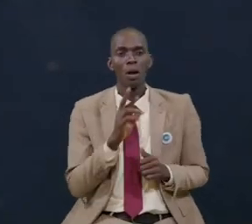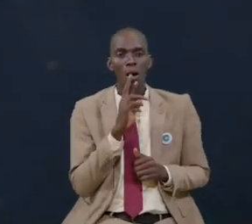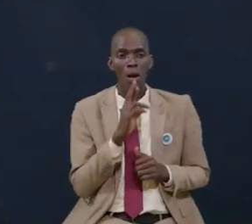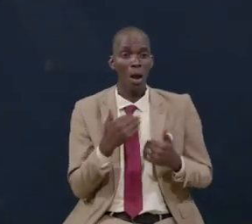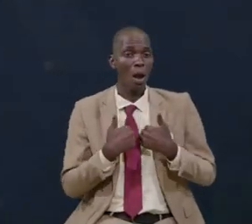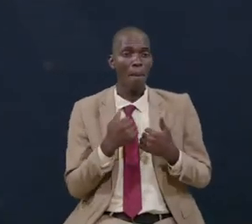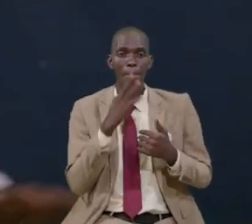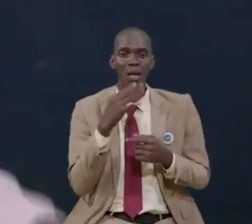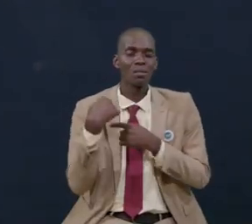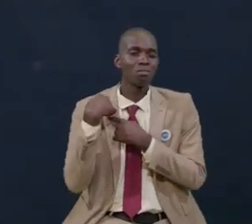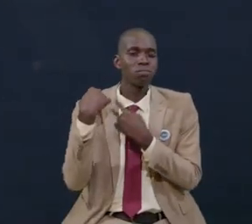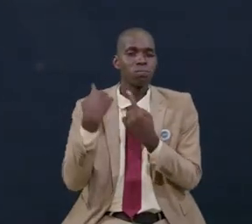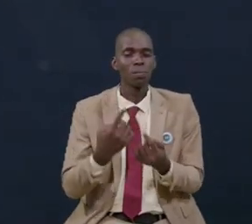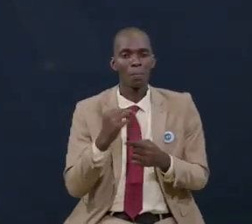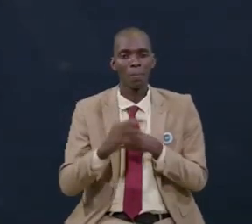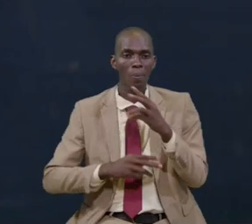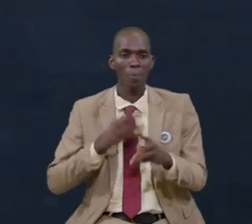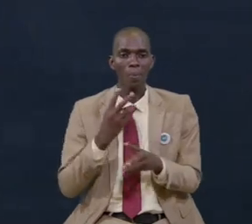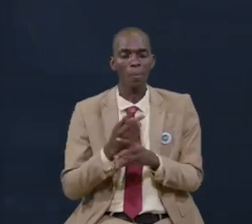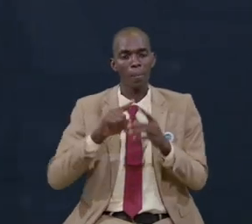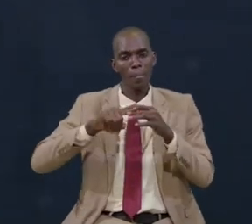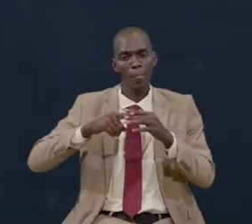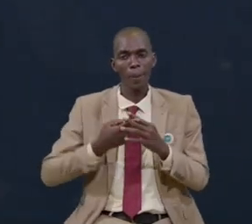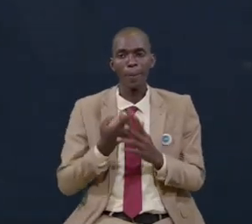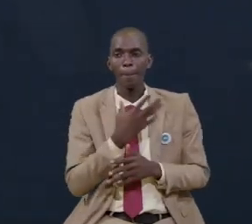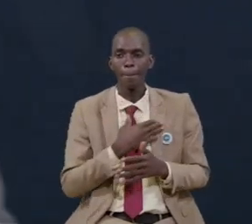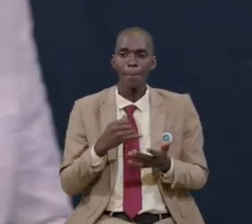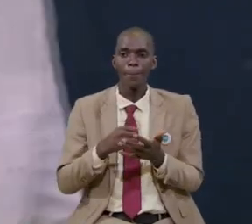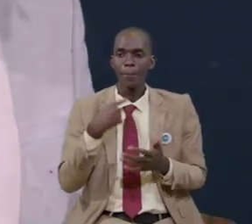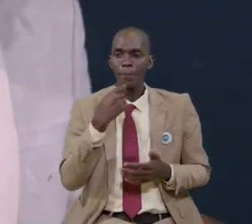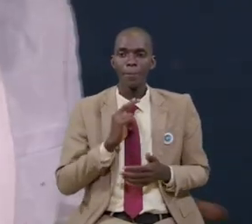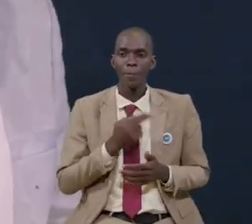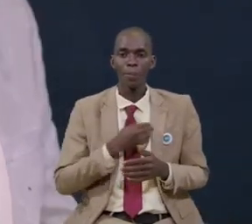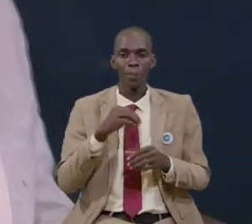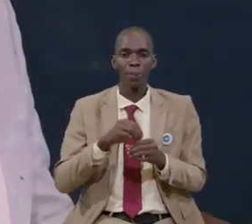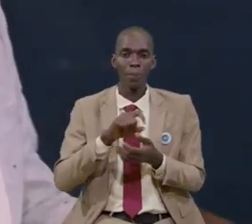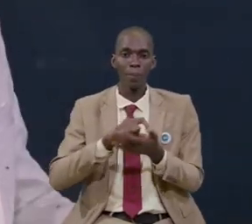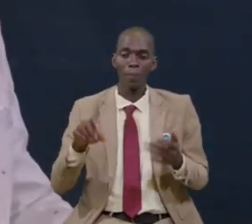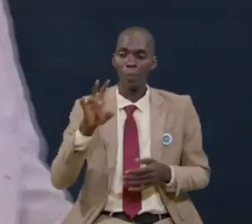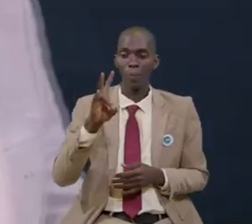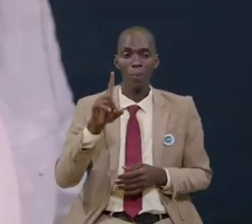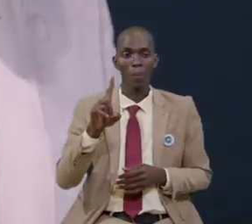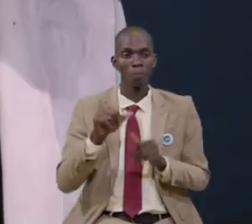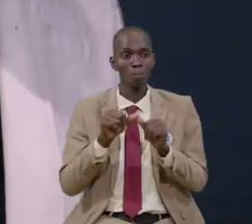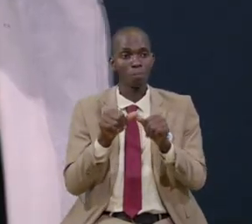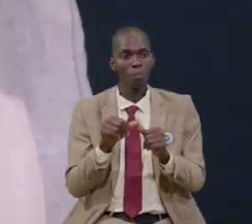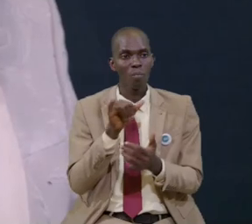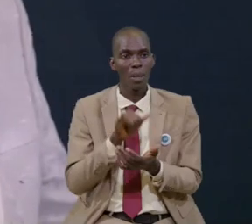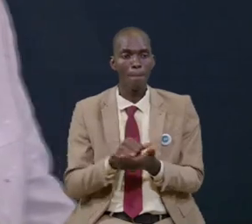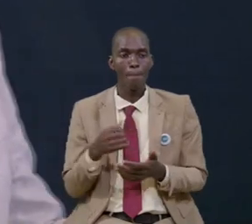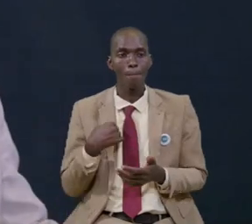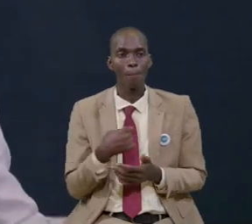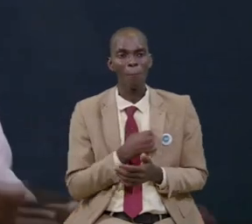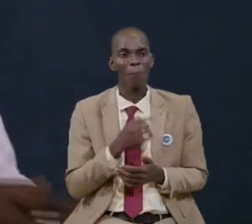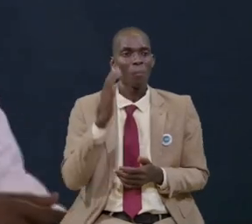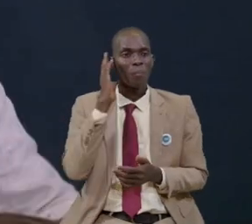anciens. Et puis il nous dit au verset 71, un sauveur qui